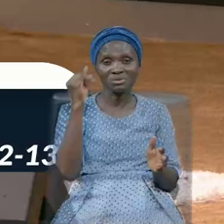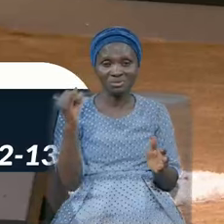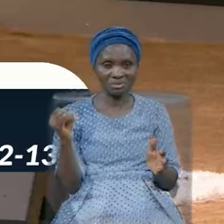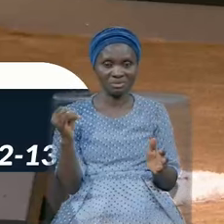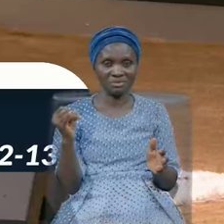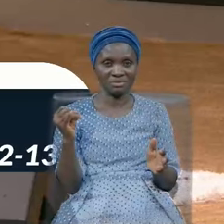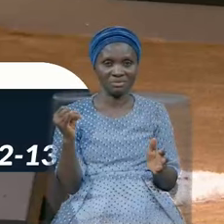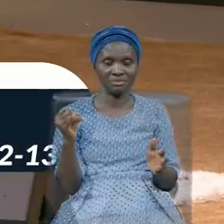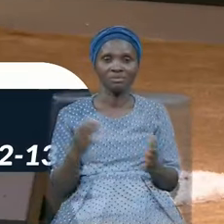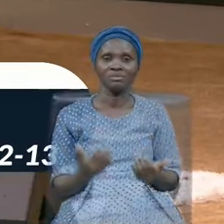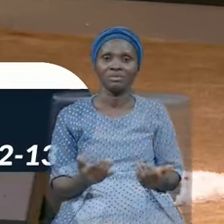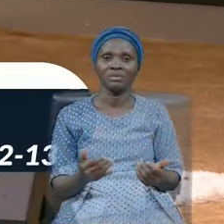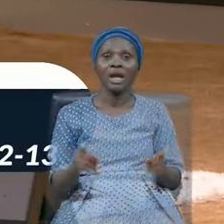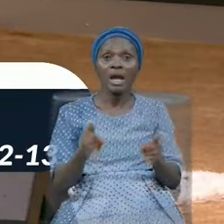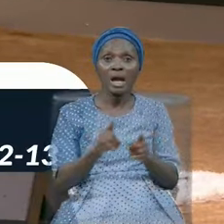en tant qu'Église,